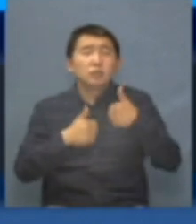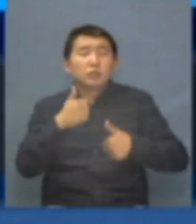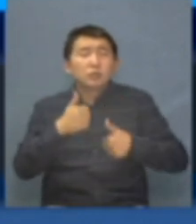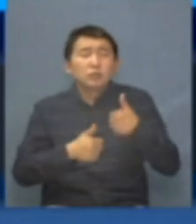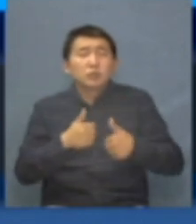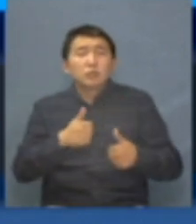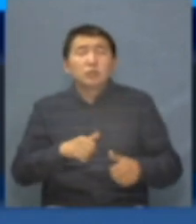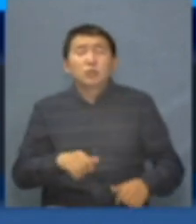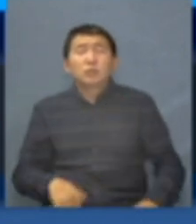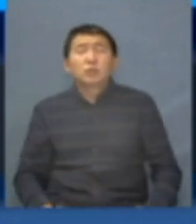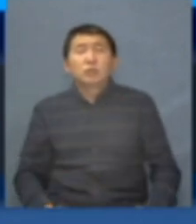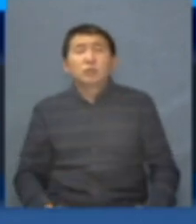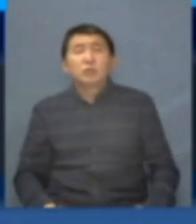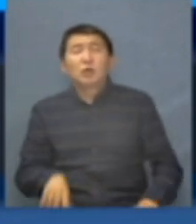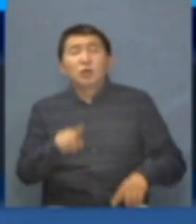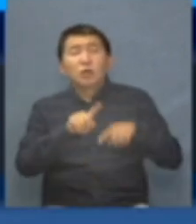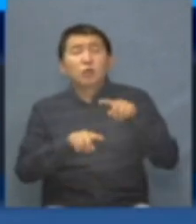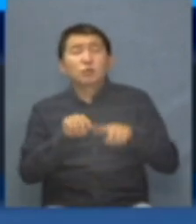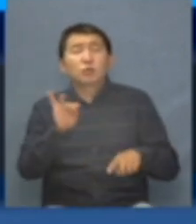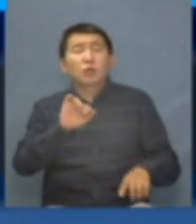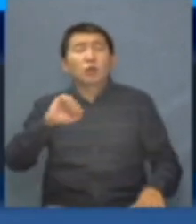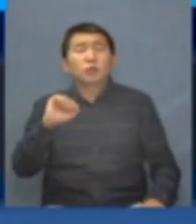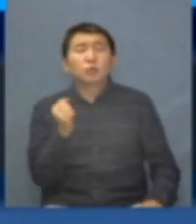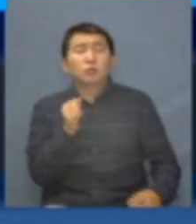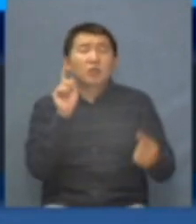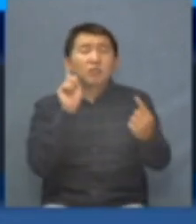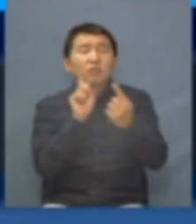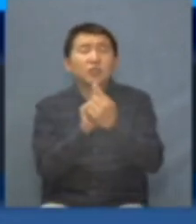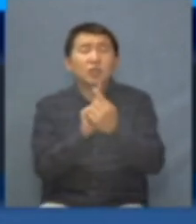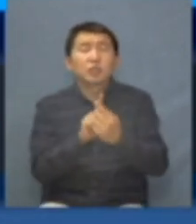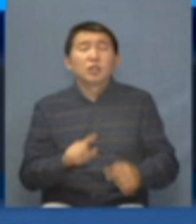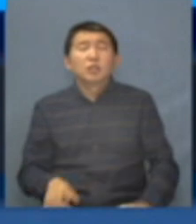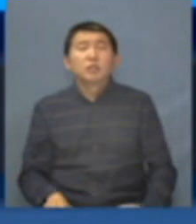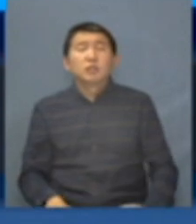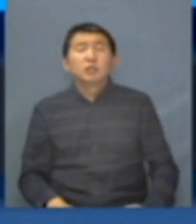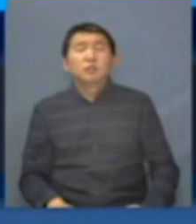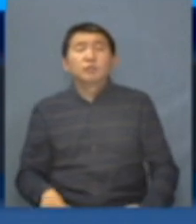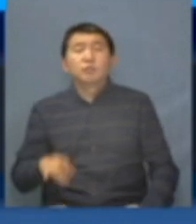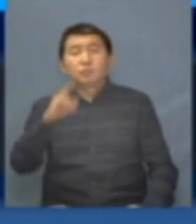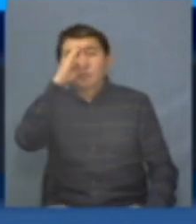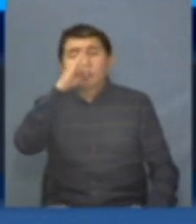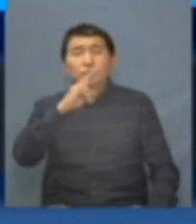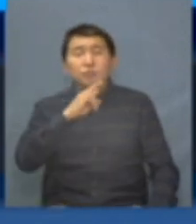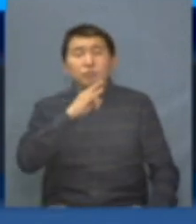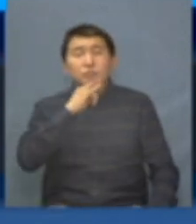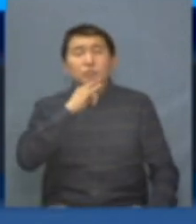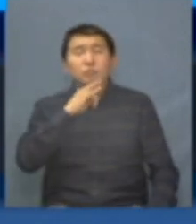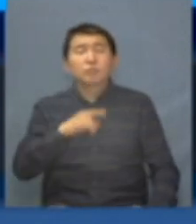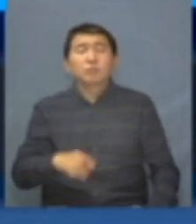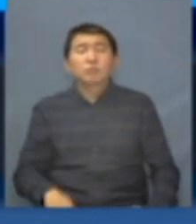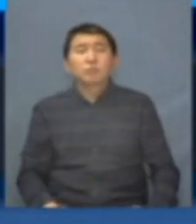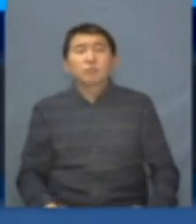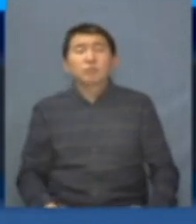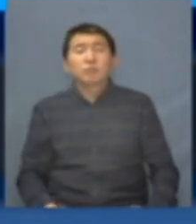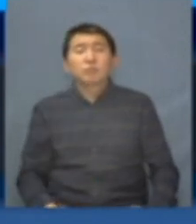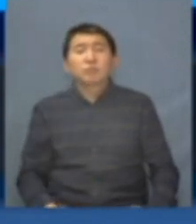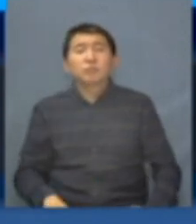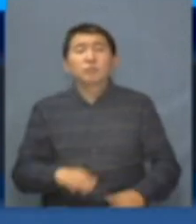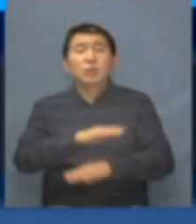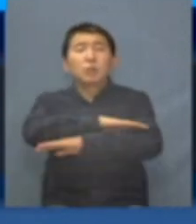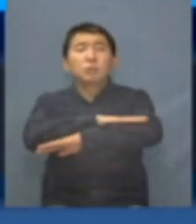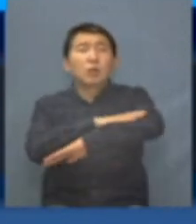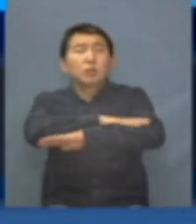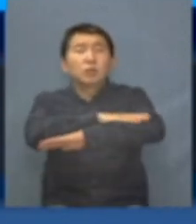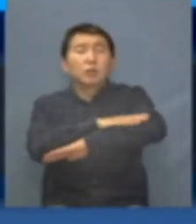бапкерлермен туған-туыстары ыстық ықыласпен қарсы алды. Өңіріміздің атын шығарып, Қазақстанның намысын қорғап жүрген балуанды қарсы